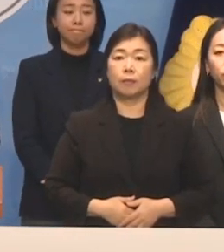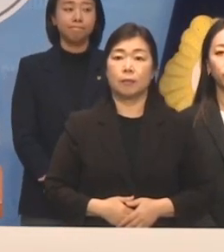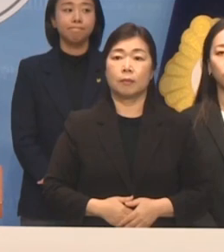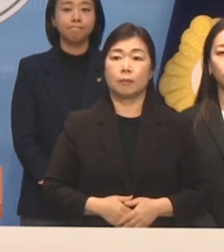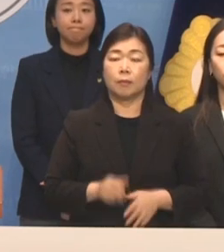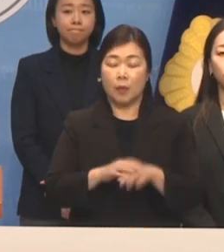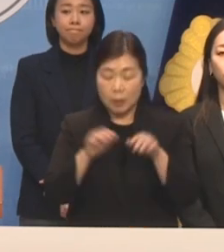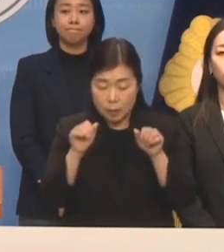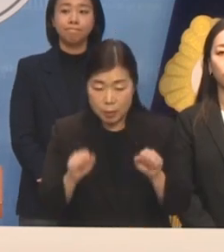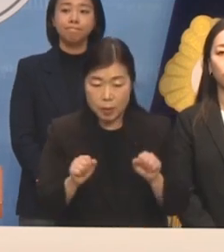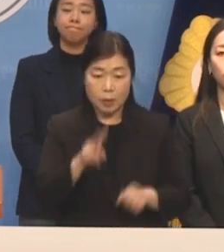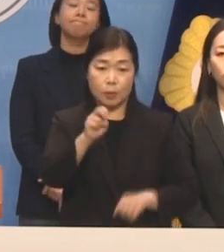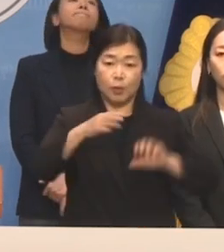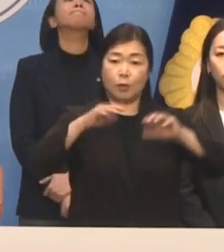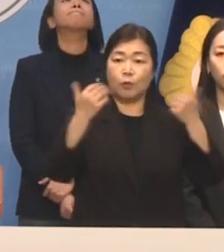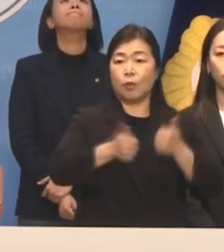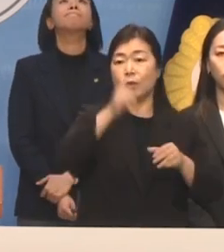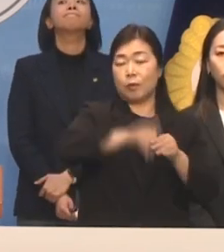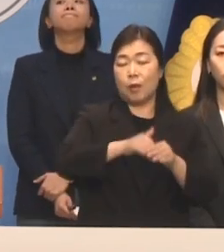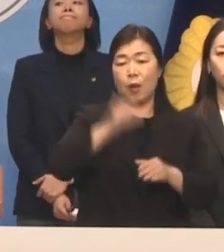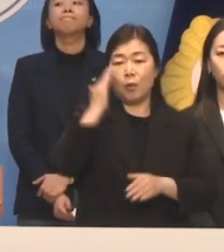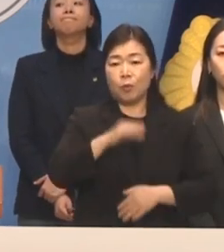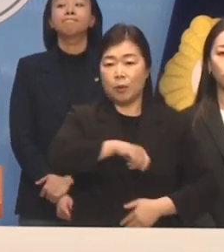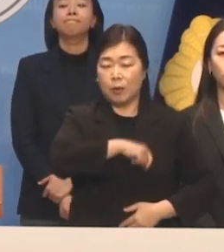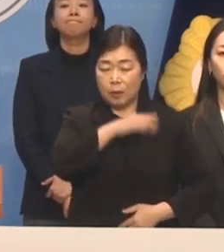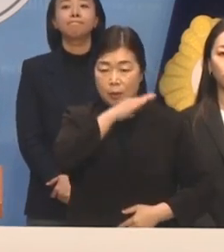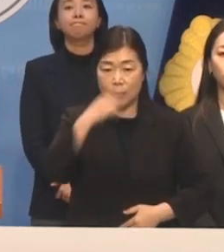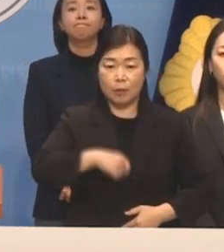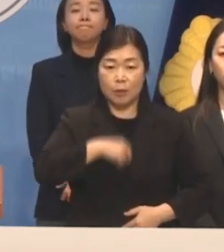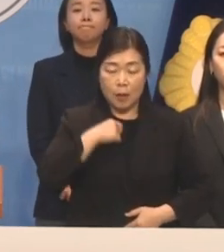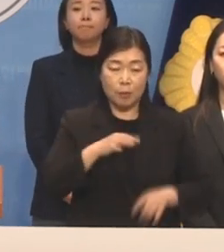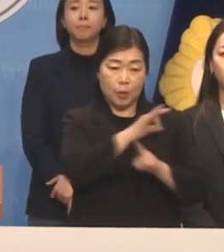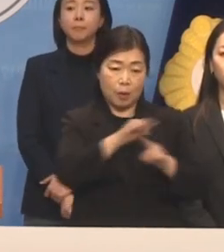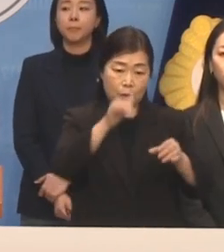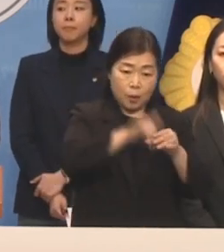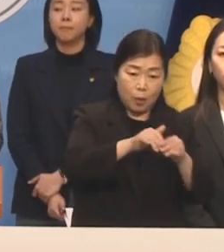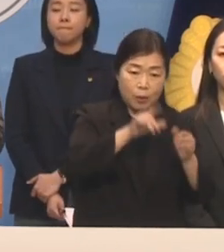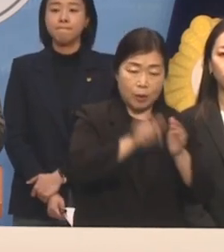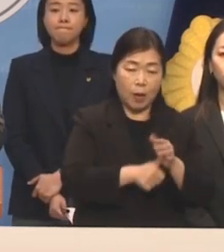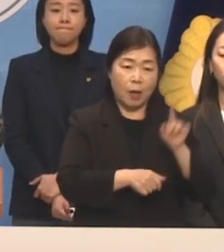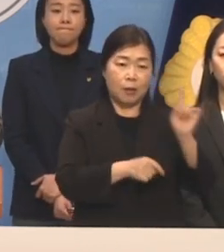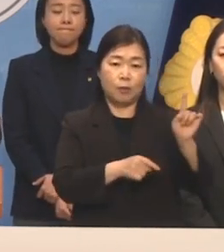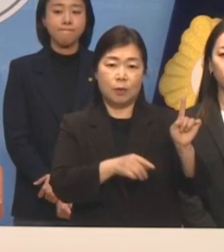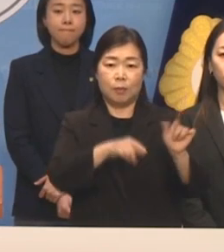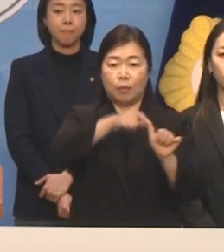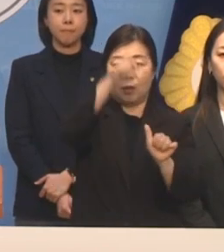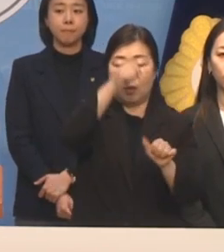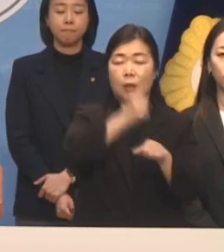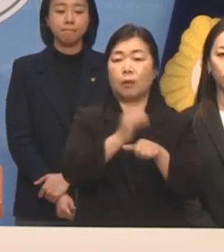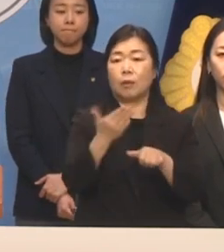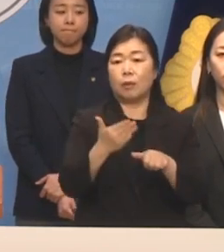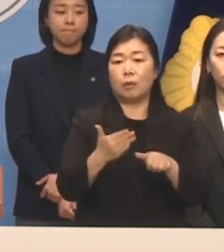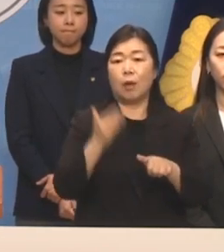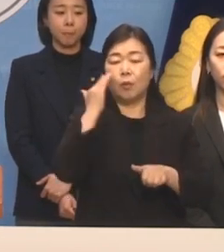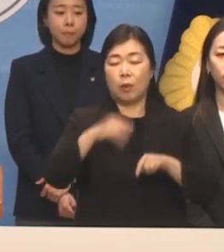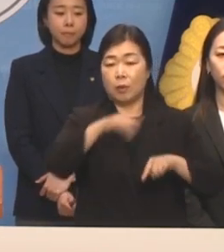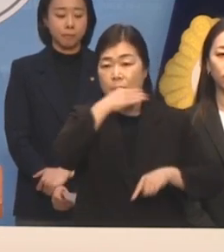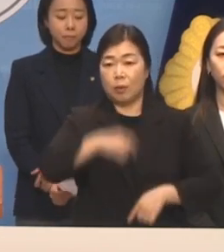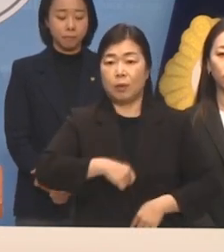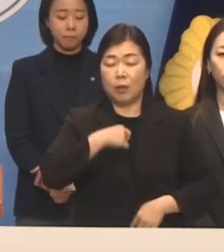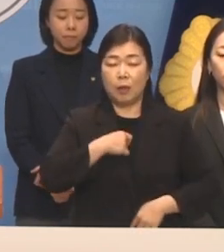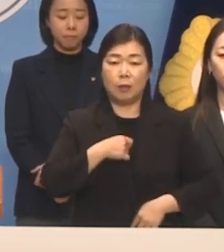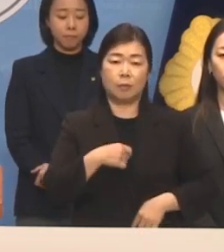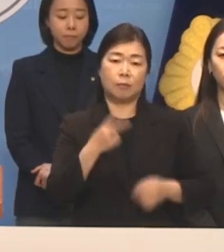네, 안녕하십니까. 제22대 총선 녹색당 비례대표 후보 선거에서 1순위로 선출되어 녹색정의당 비례대표